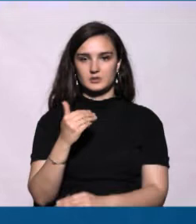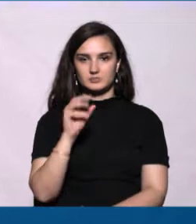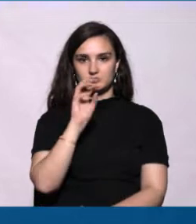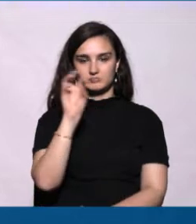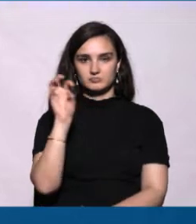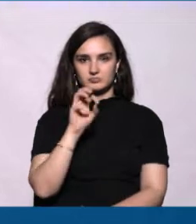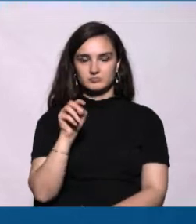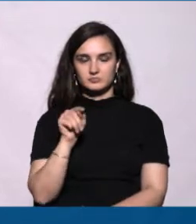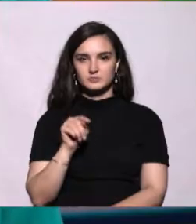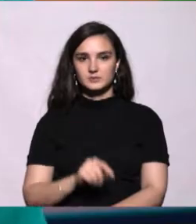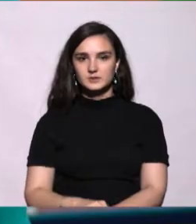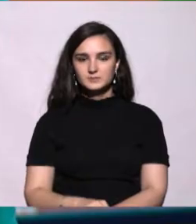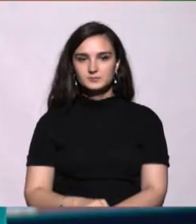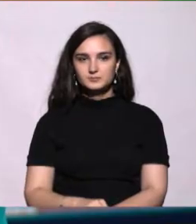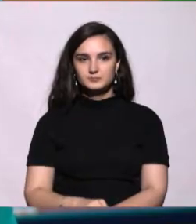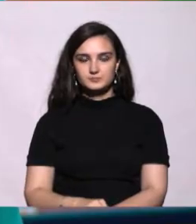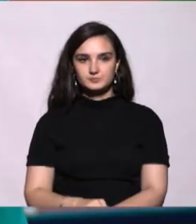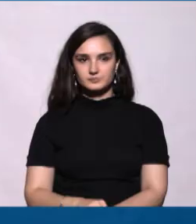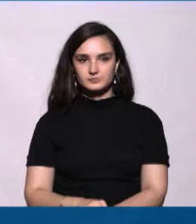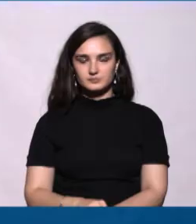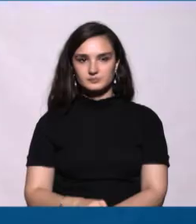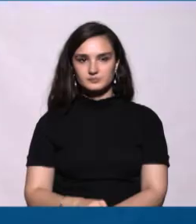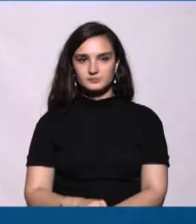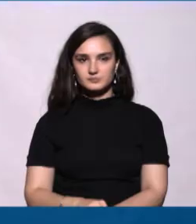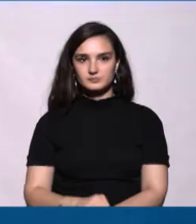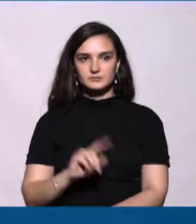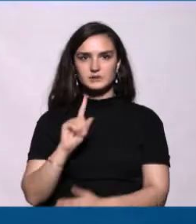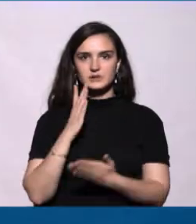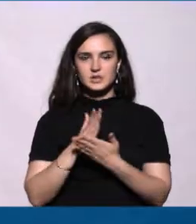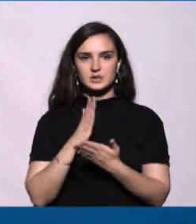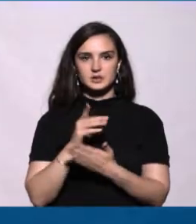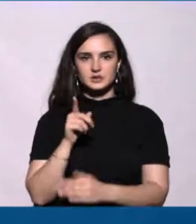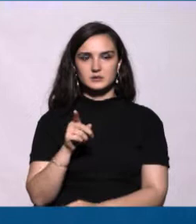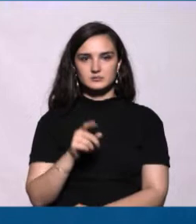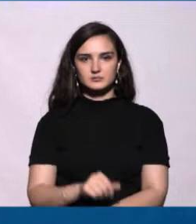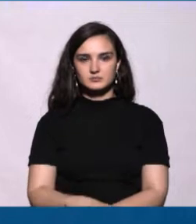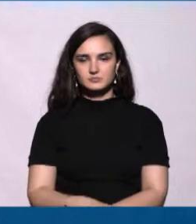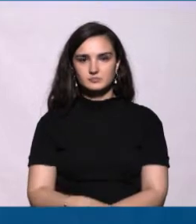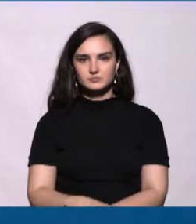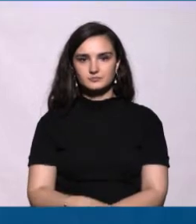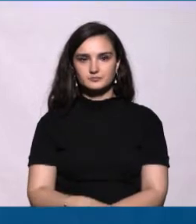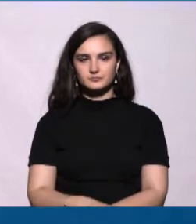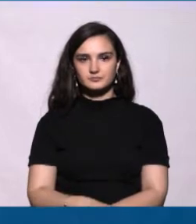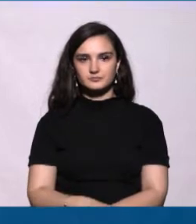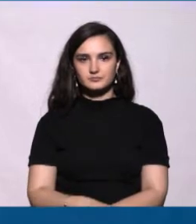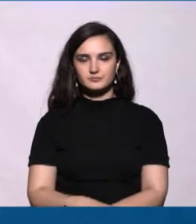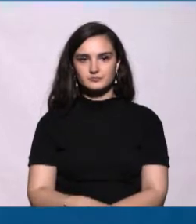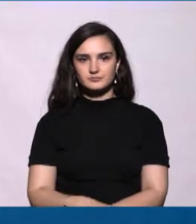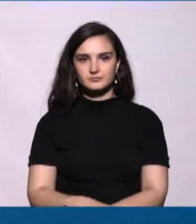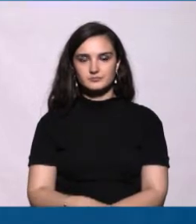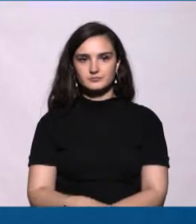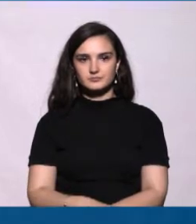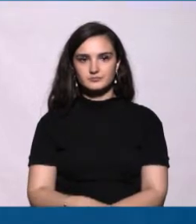ასობგერას. What is it? What is it, Miss Amanda? Oh, it's a little